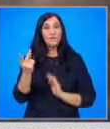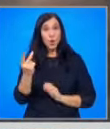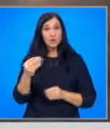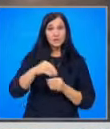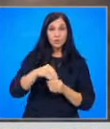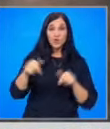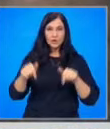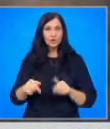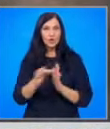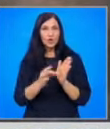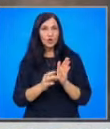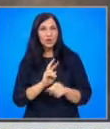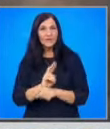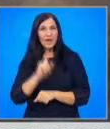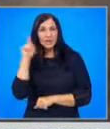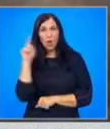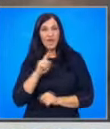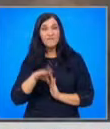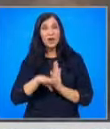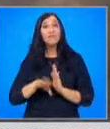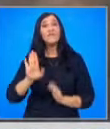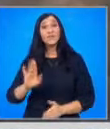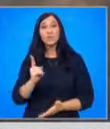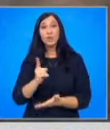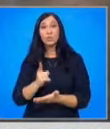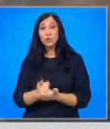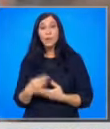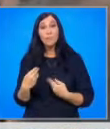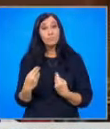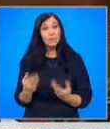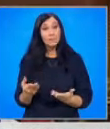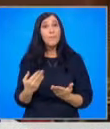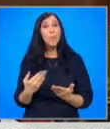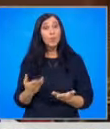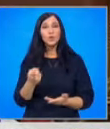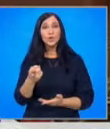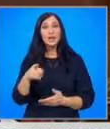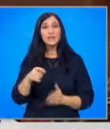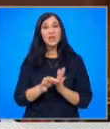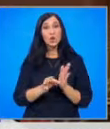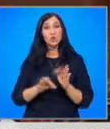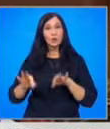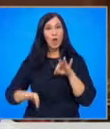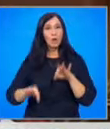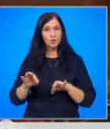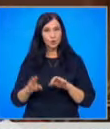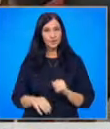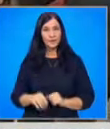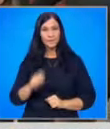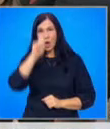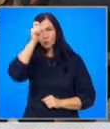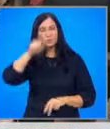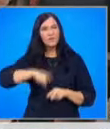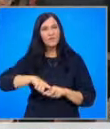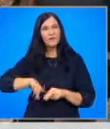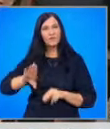настояща точка 12 от дневния ред. И вие сте длъжен да подложите тази точка на гласуване. Господин Иванов, да ви